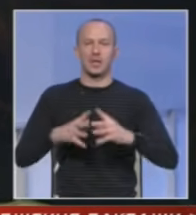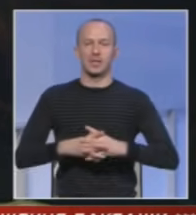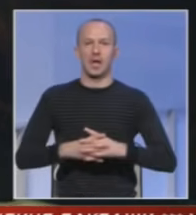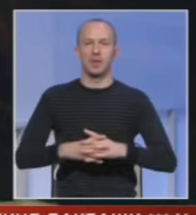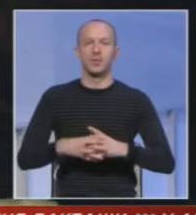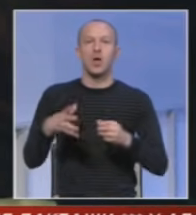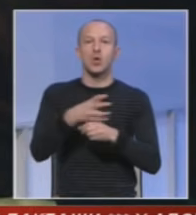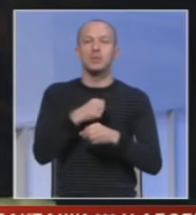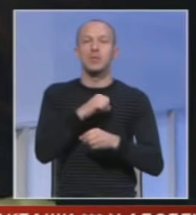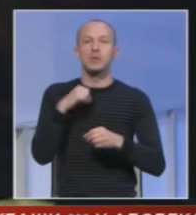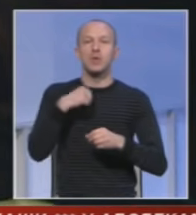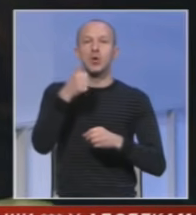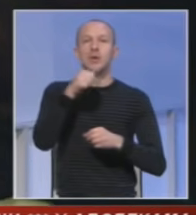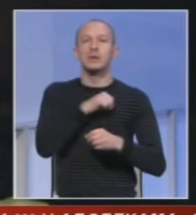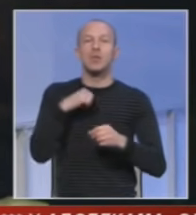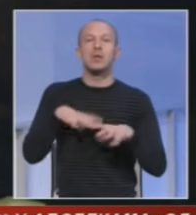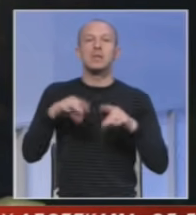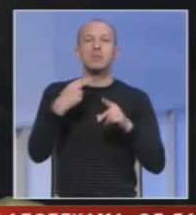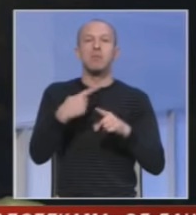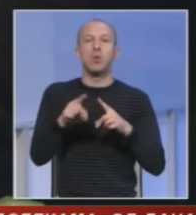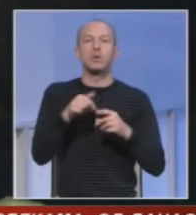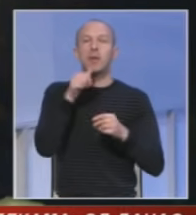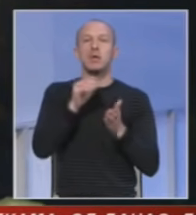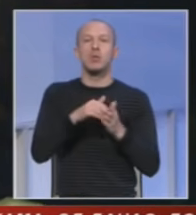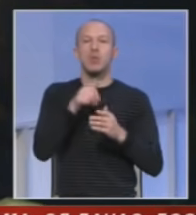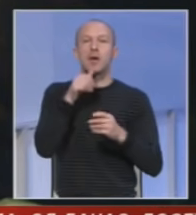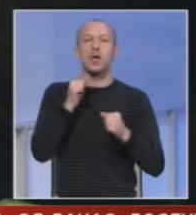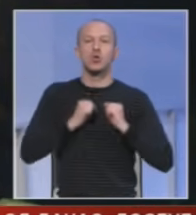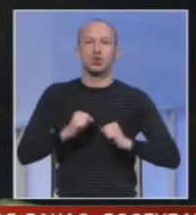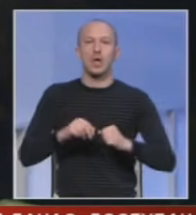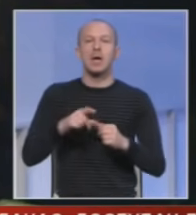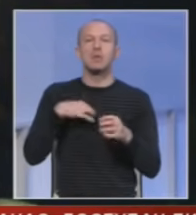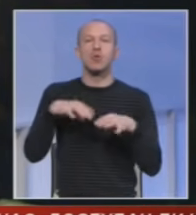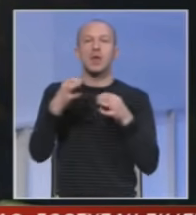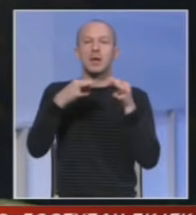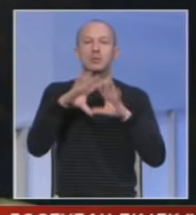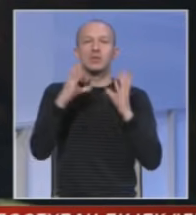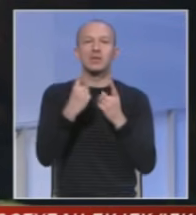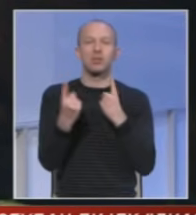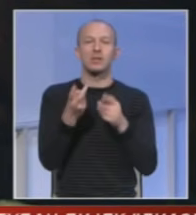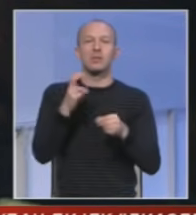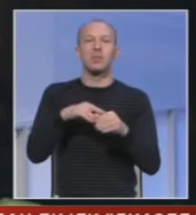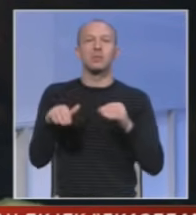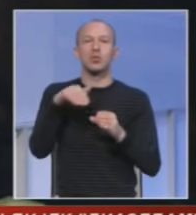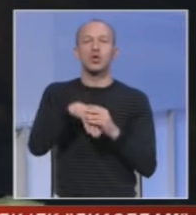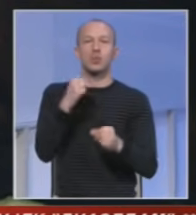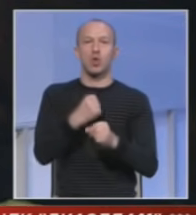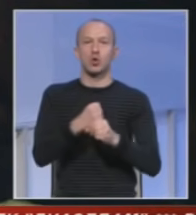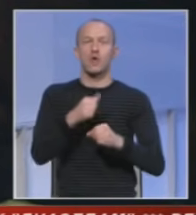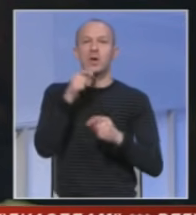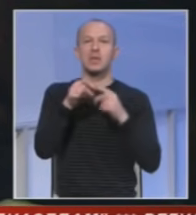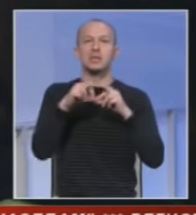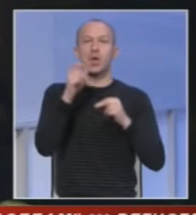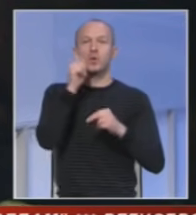saobraćajnice. Koristimo samo što kažu iz preke potrebe i u nuždi. Analizirat ćemo sve situacije i sa pripadnicama Ministarstva unutrašnjih poslova i